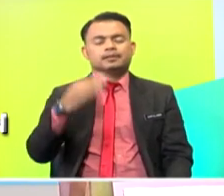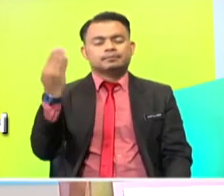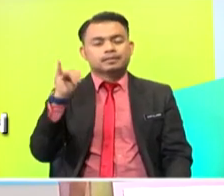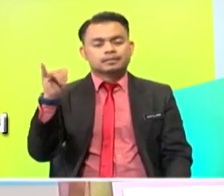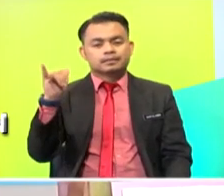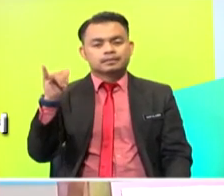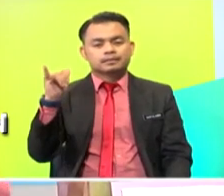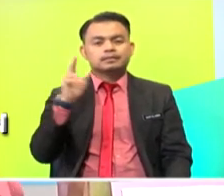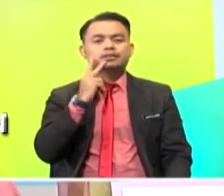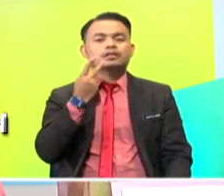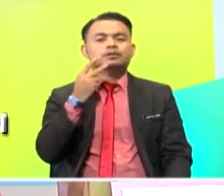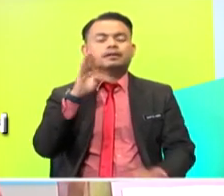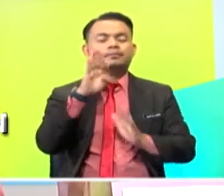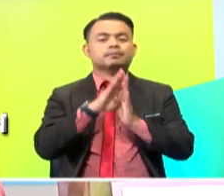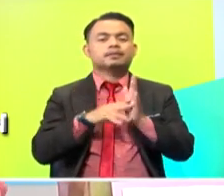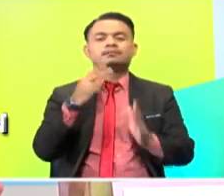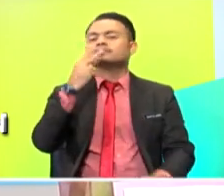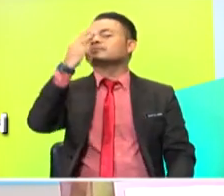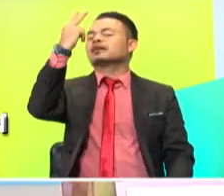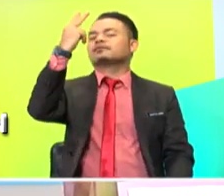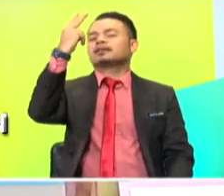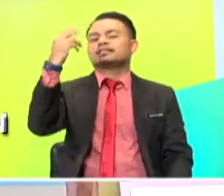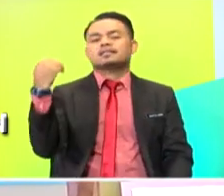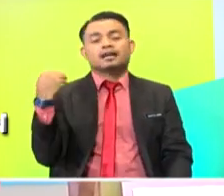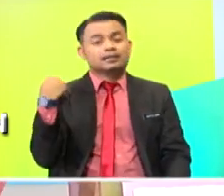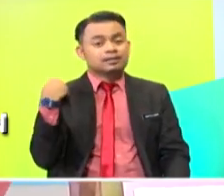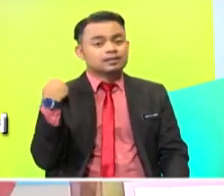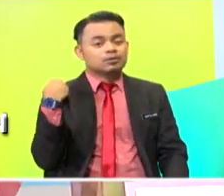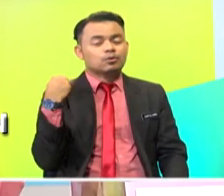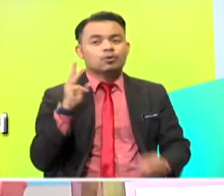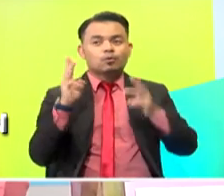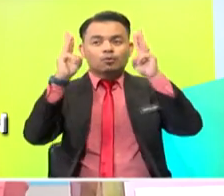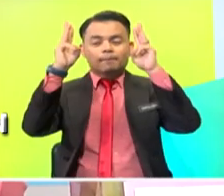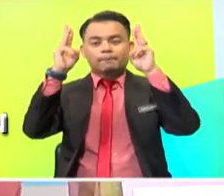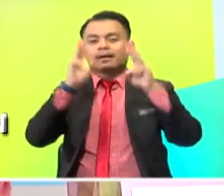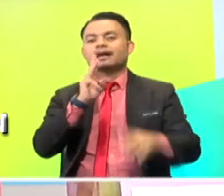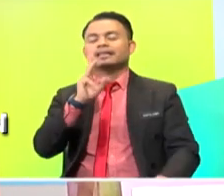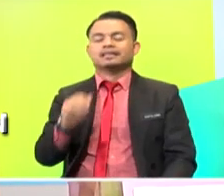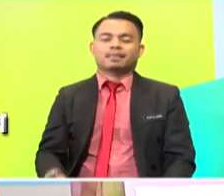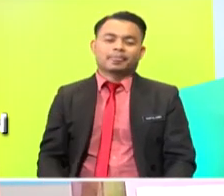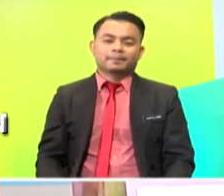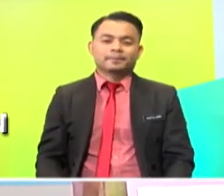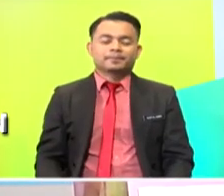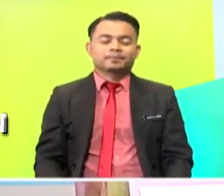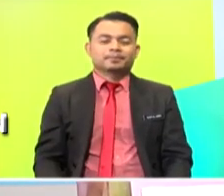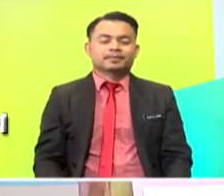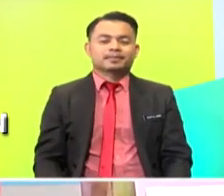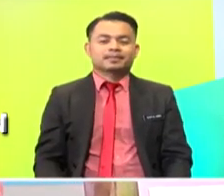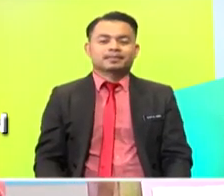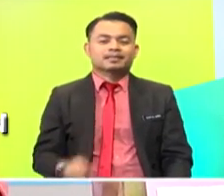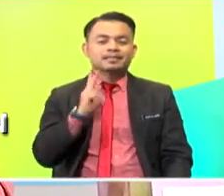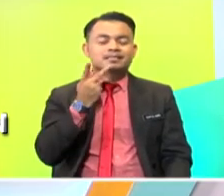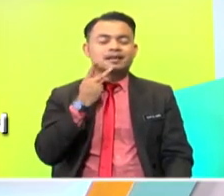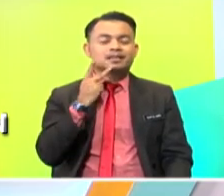jadi dia akan masih kewala e2pay terkumpul akan menyebabkan Amsa yupiteru